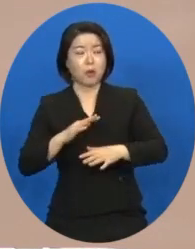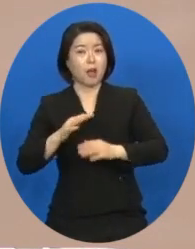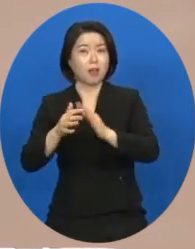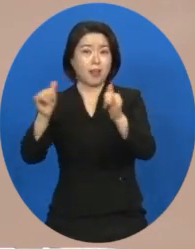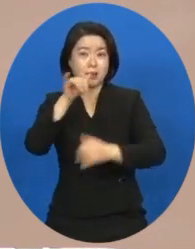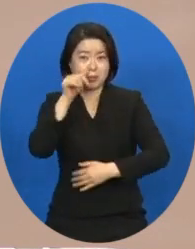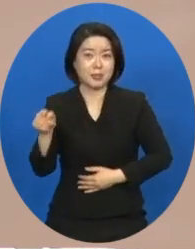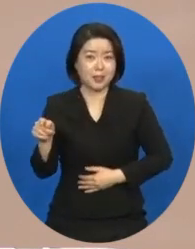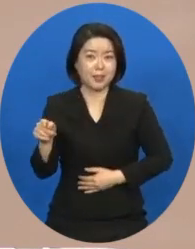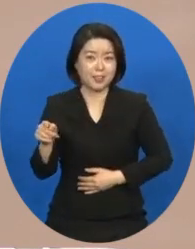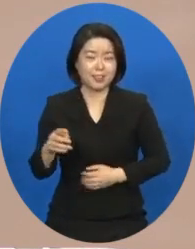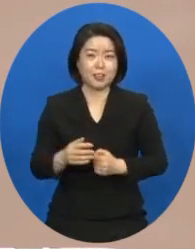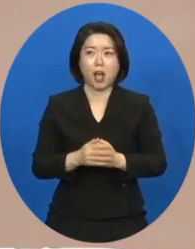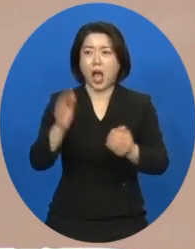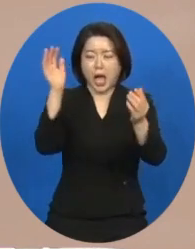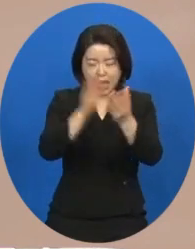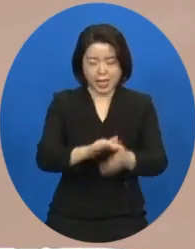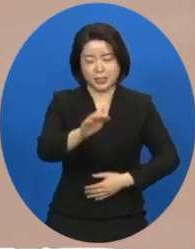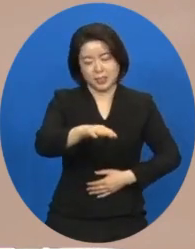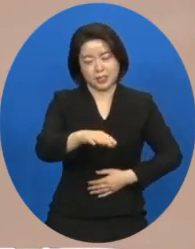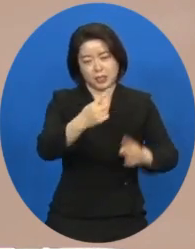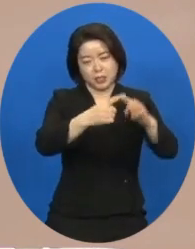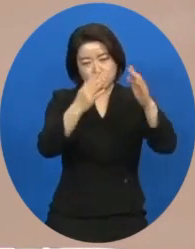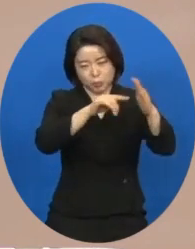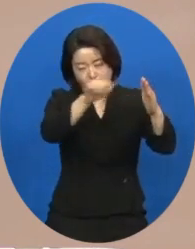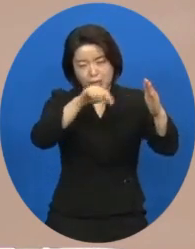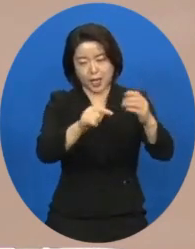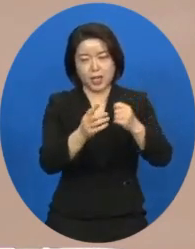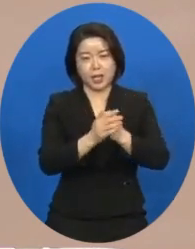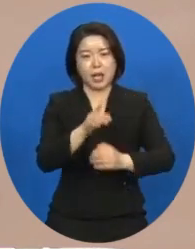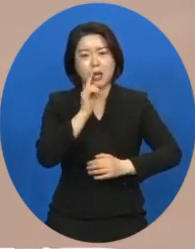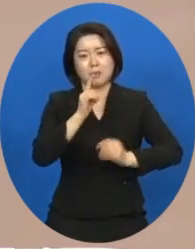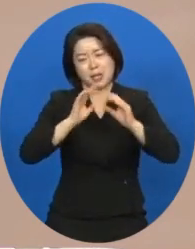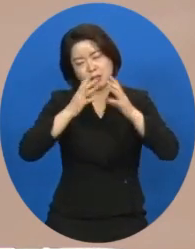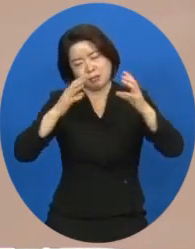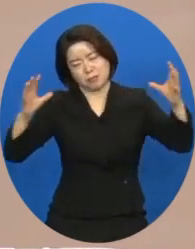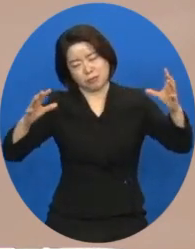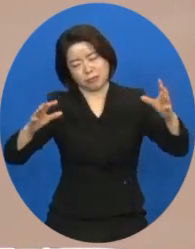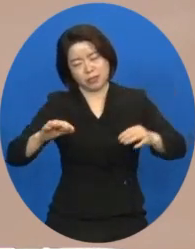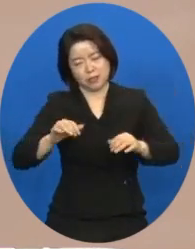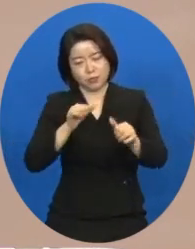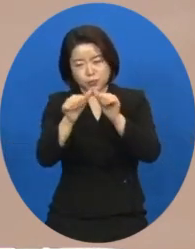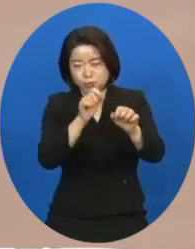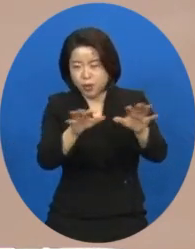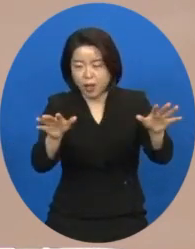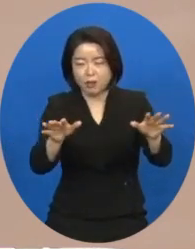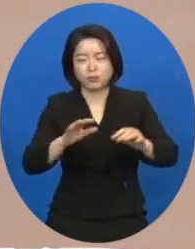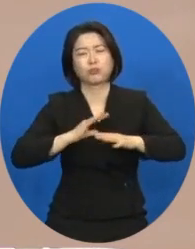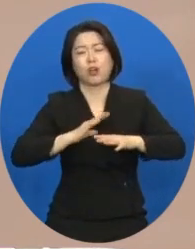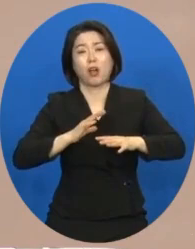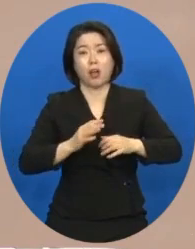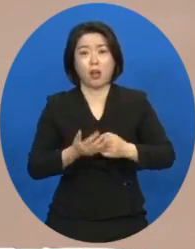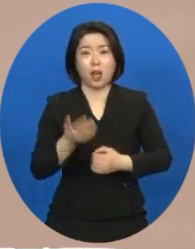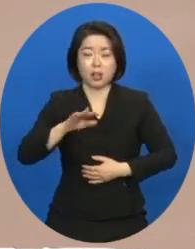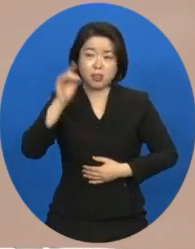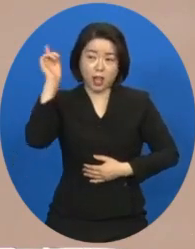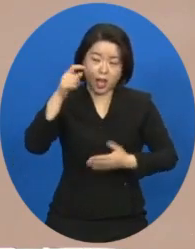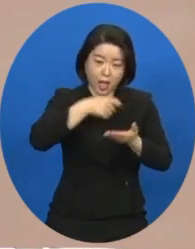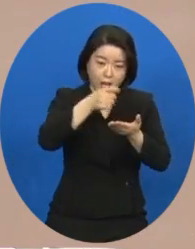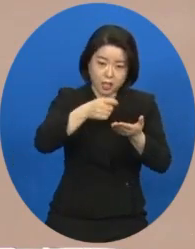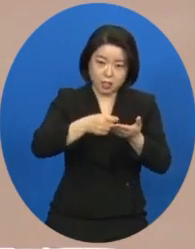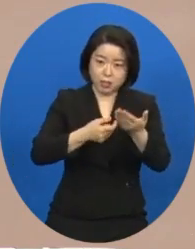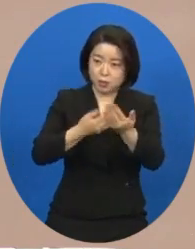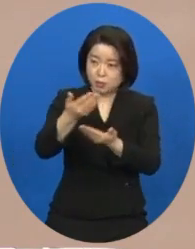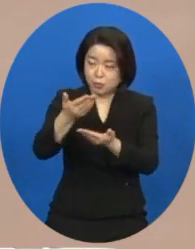계셨어요. 아니, 교회 안에 말소문이 얼마나 무서운데 일기를 서로